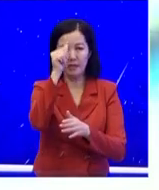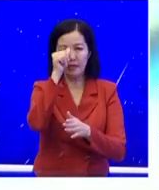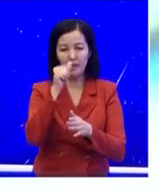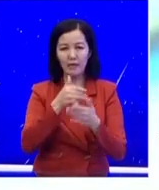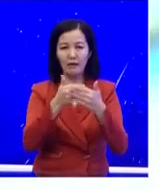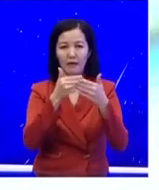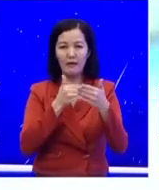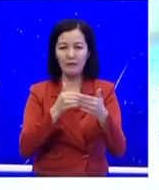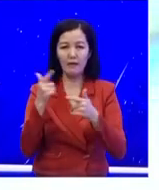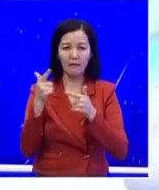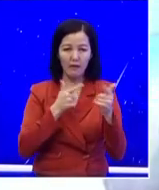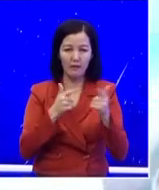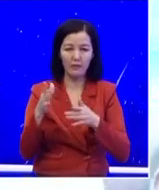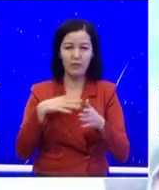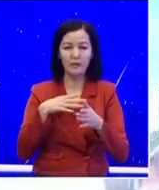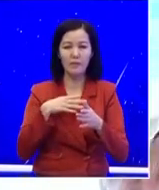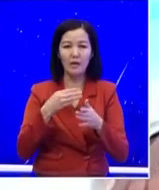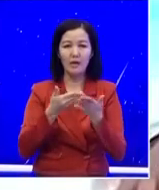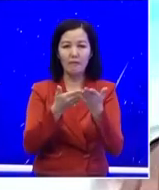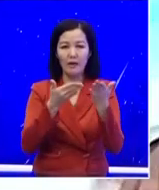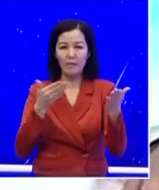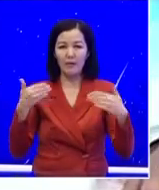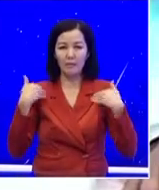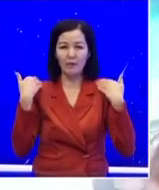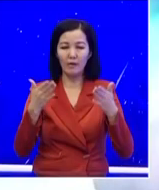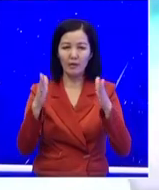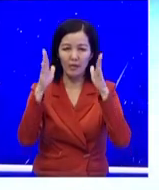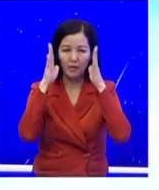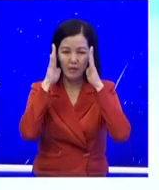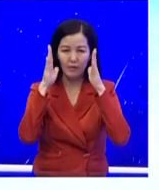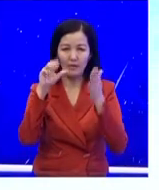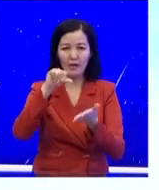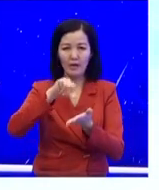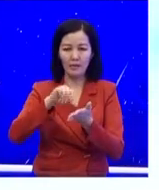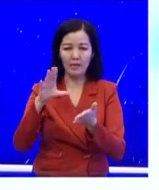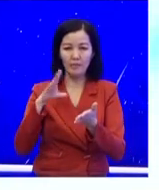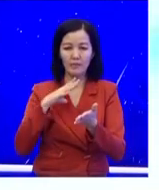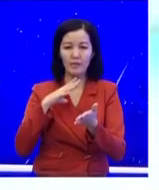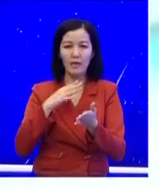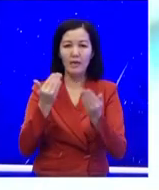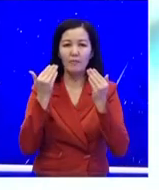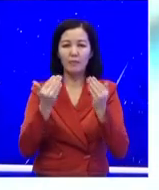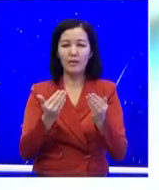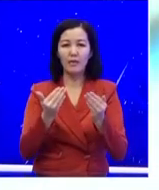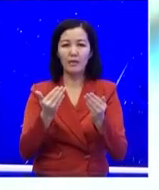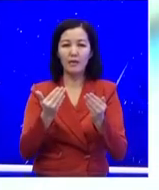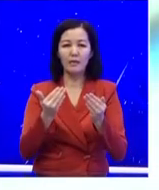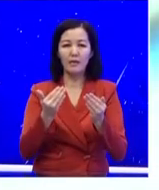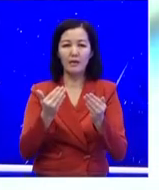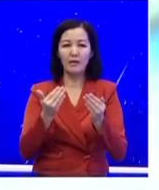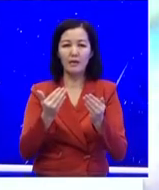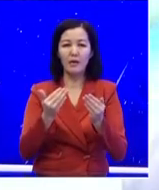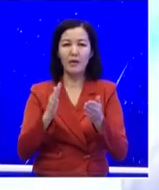жасап, ауызашарлар беретінбіз, тарауық намаздарға қатысатынбыз, хатым құрандарға қатысатынбыз. Биыл енді өкінішке орай